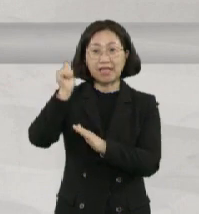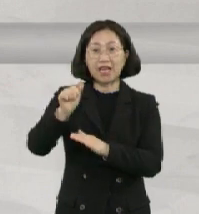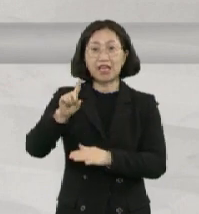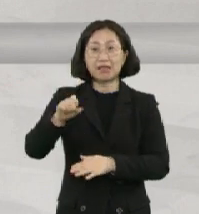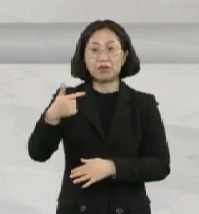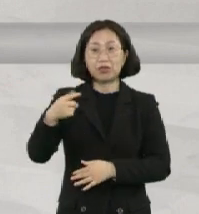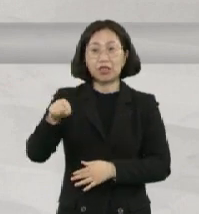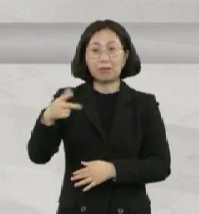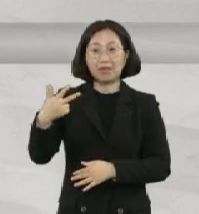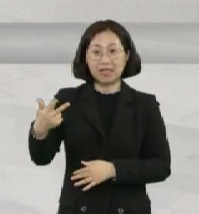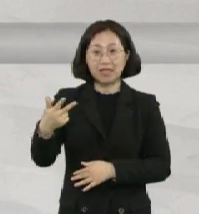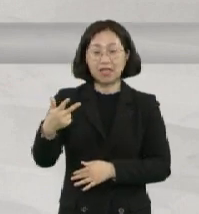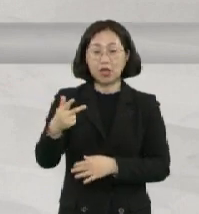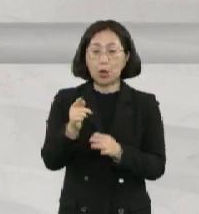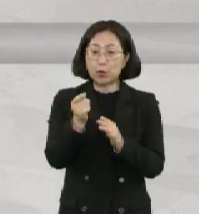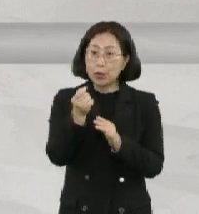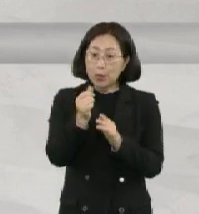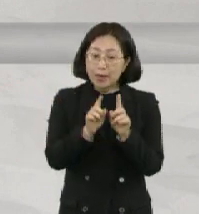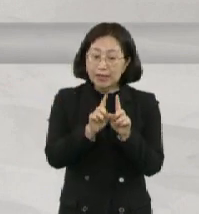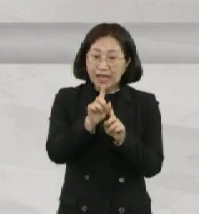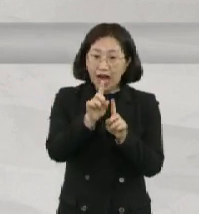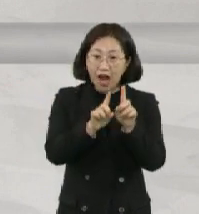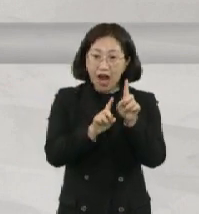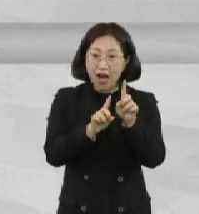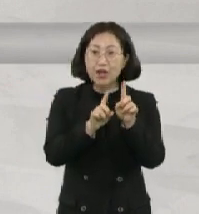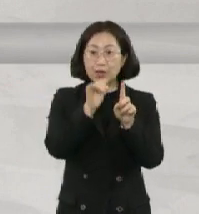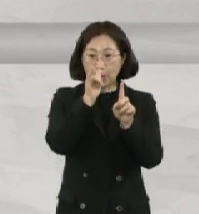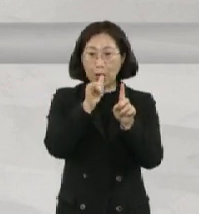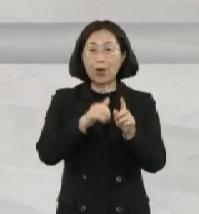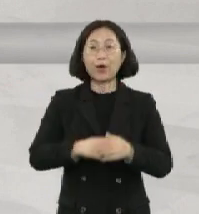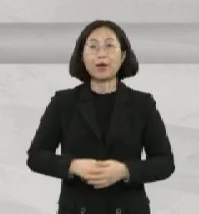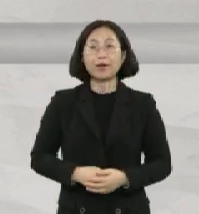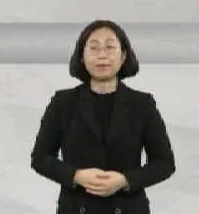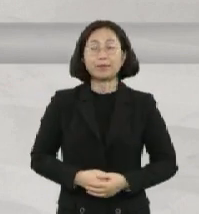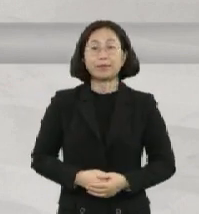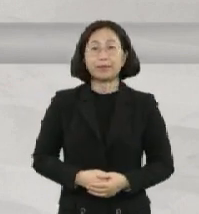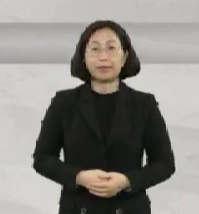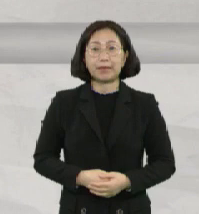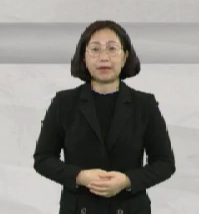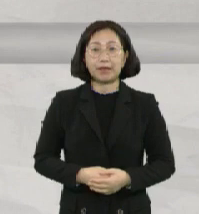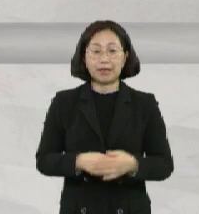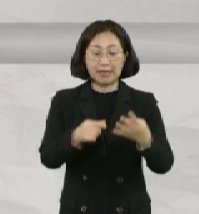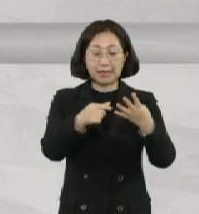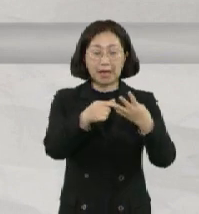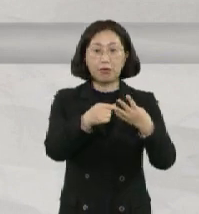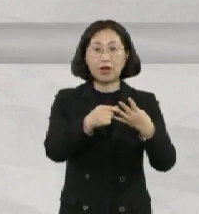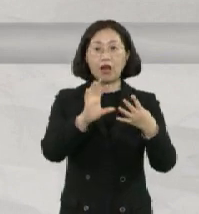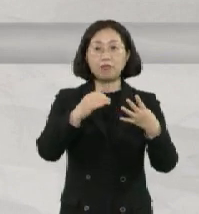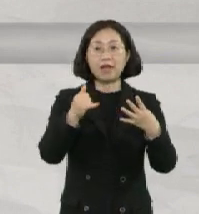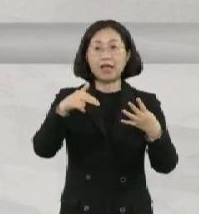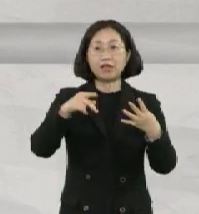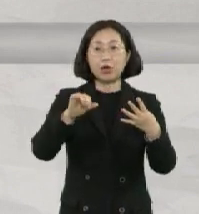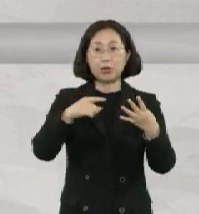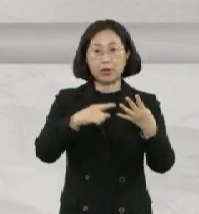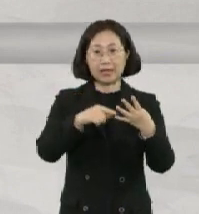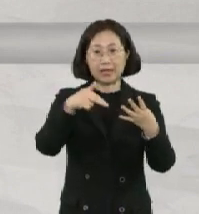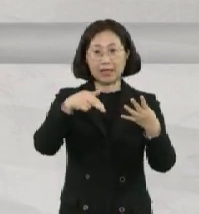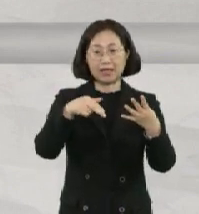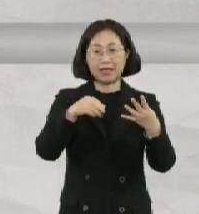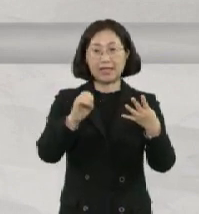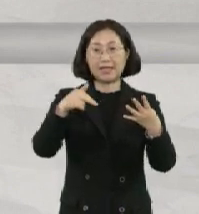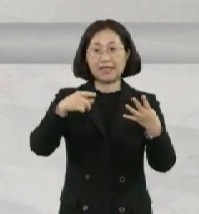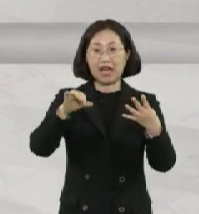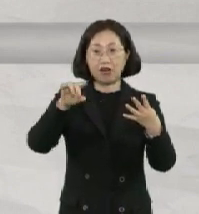로 오차범위 내에서 근소한 차이를 보이며 뒤를 바짝 쫓아 씁니다 다음은 국민의 임정 용기 이장우 전